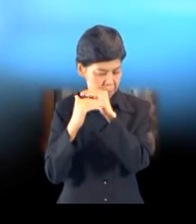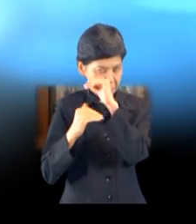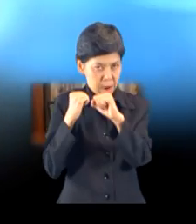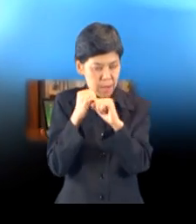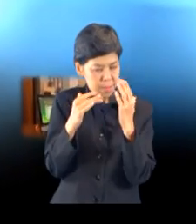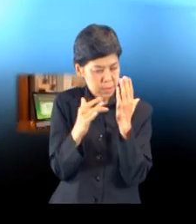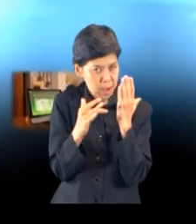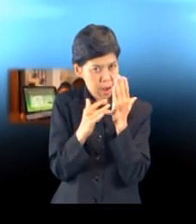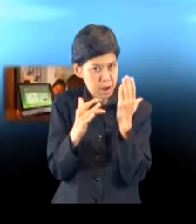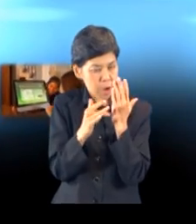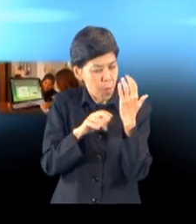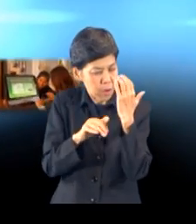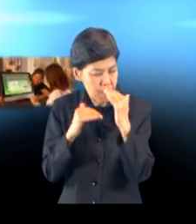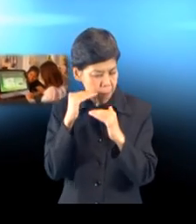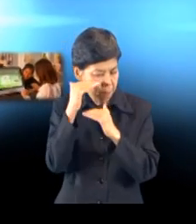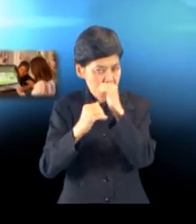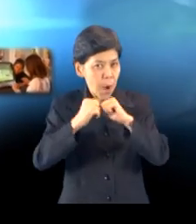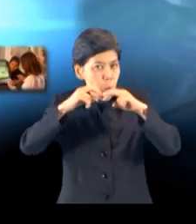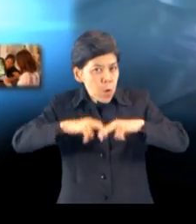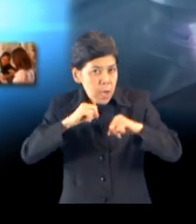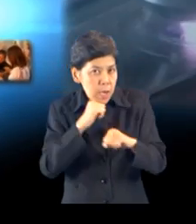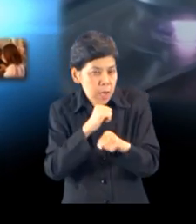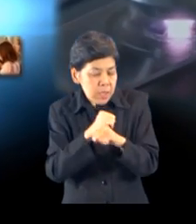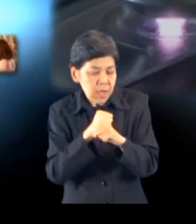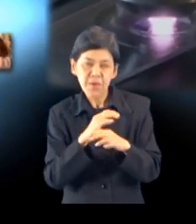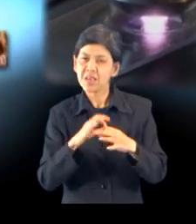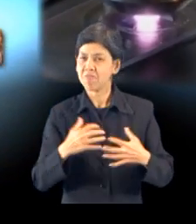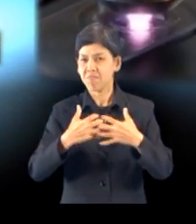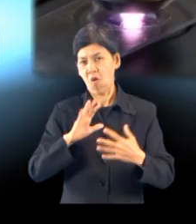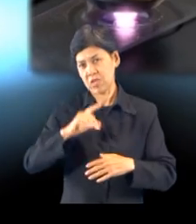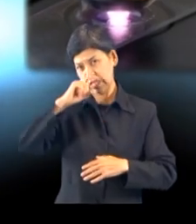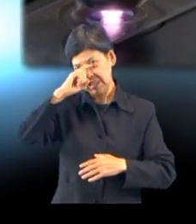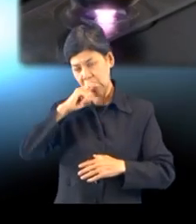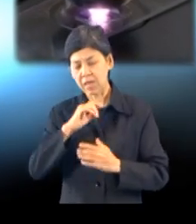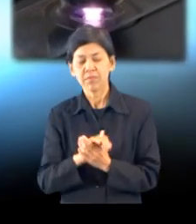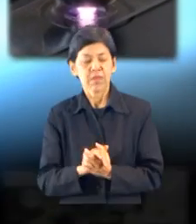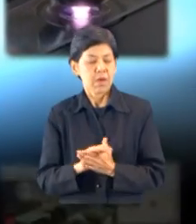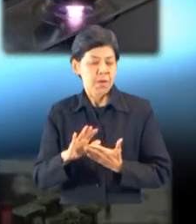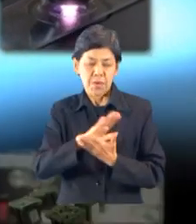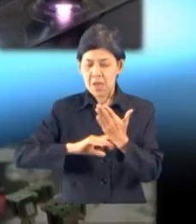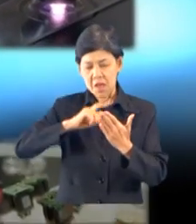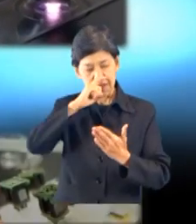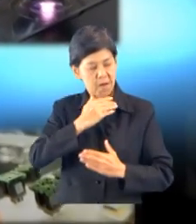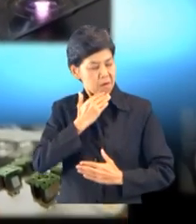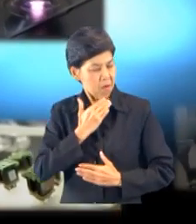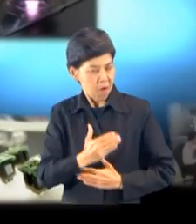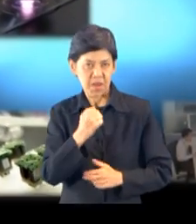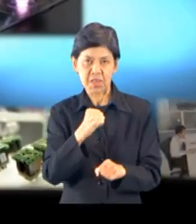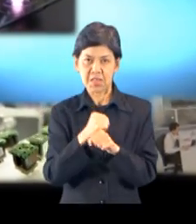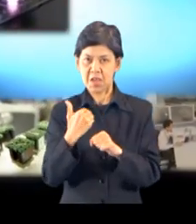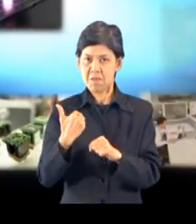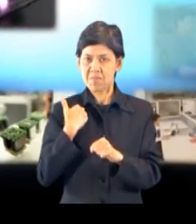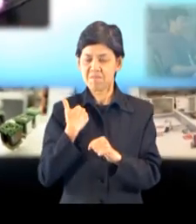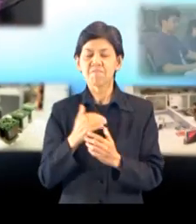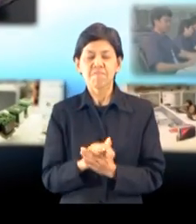ยพัฒนาเทคโนโลยีอิเล็กทรอนิกส์และคอมพิวเตอร์เพื่อเสริมสร้างอุตสาหกรรมไทยให้ยั่งยืนในเวทีโลก